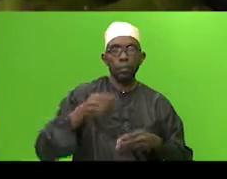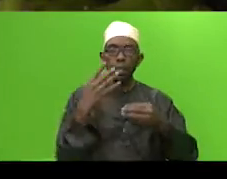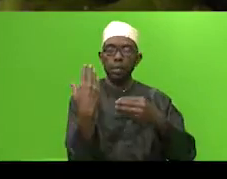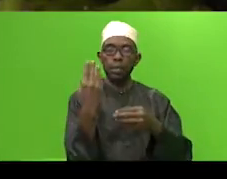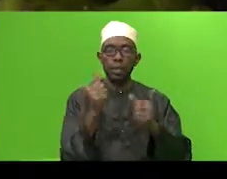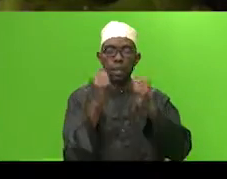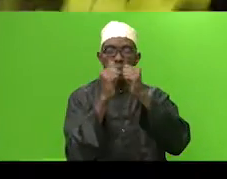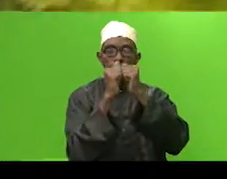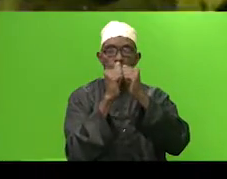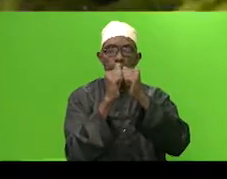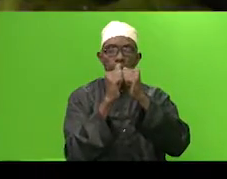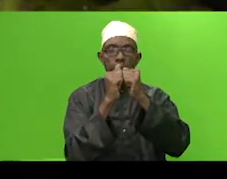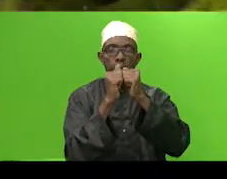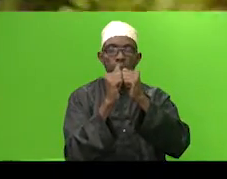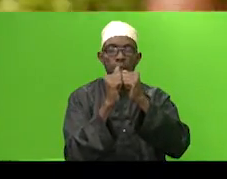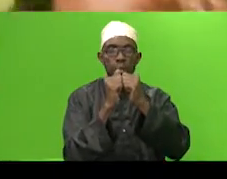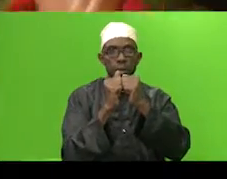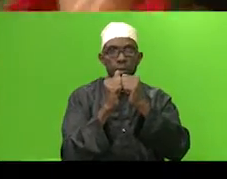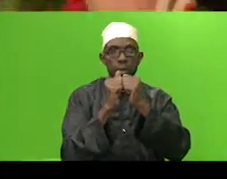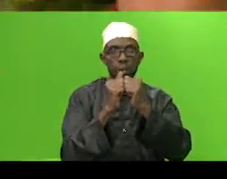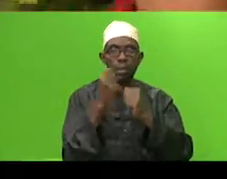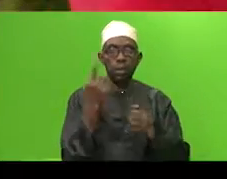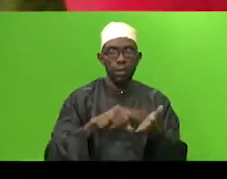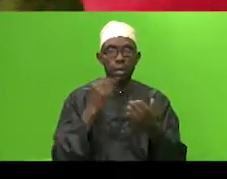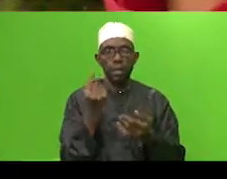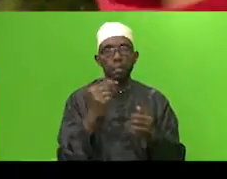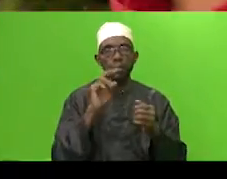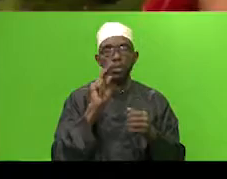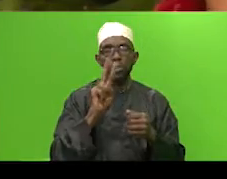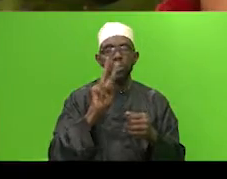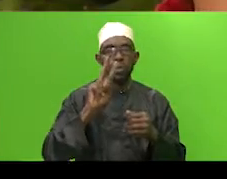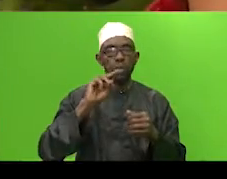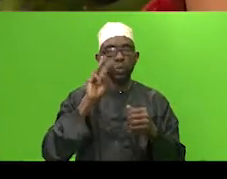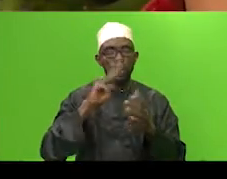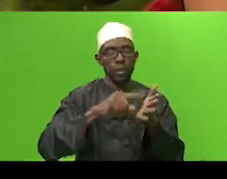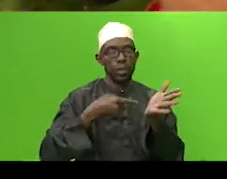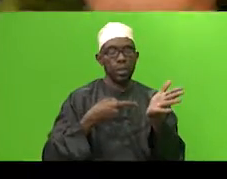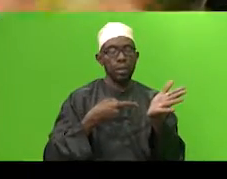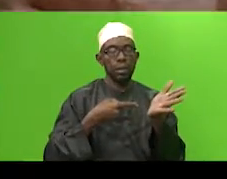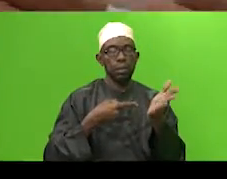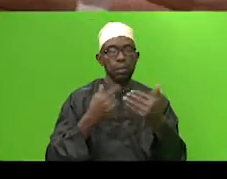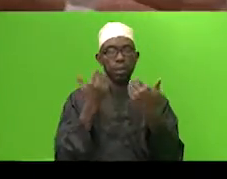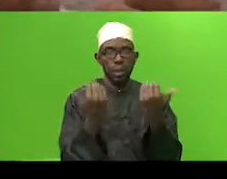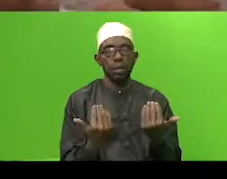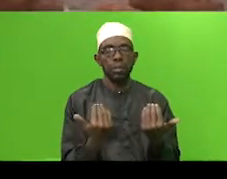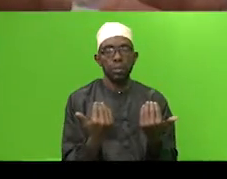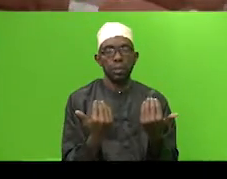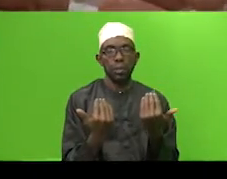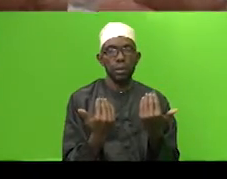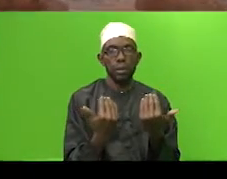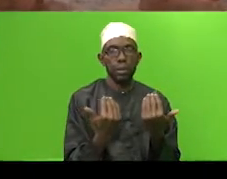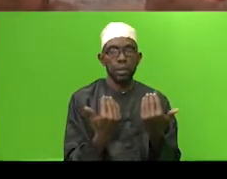shilingi 10, ile karatasi ya pesa kidogo ni shilingi 2 ama 3. Sasa unaona